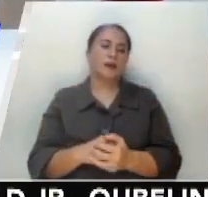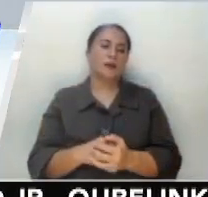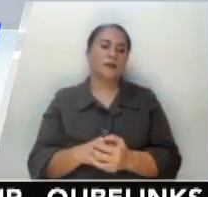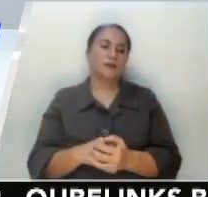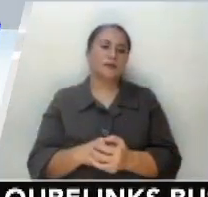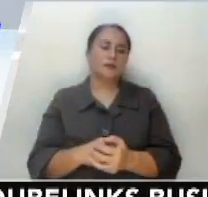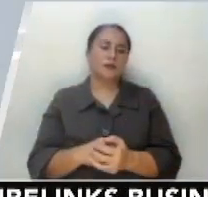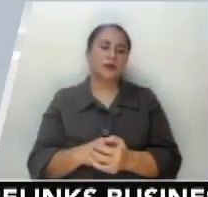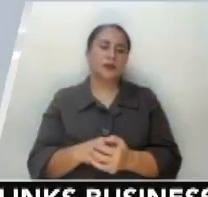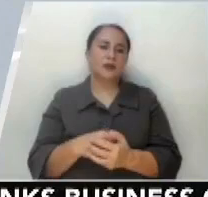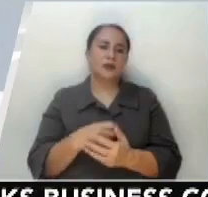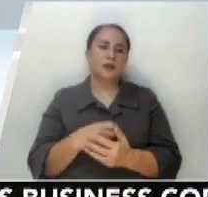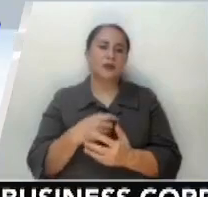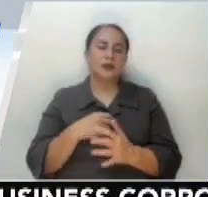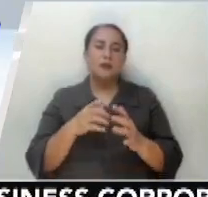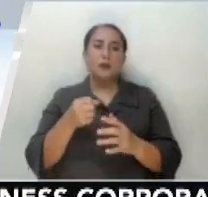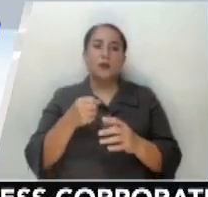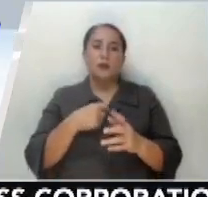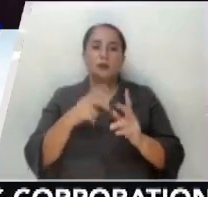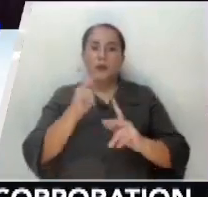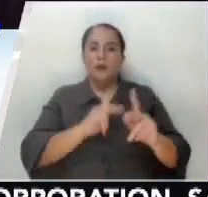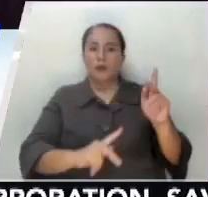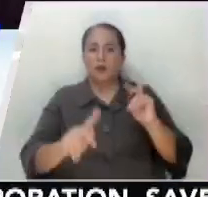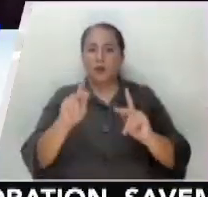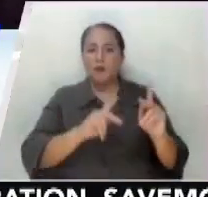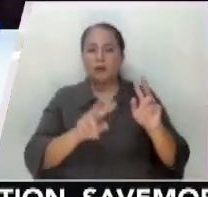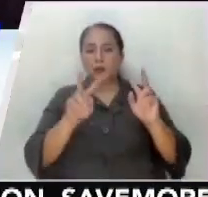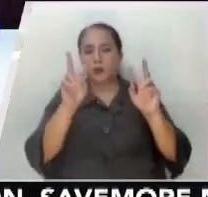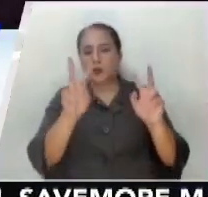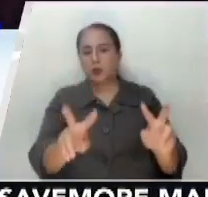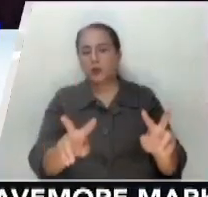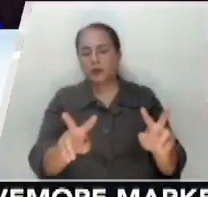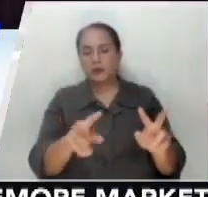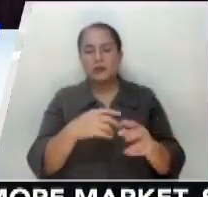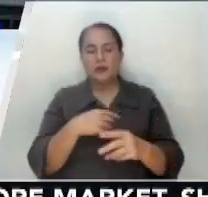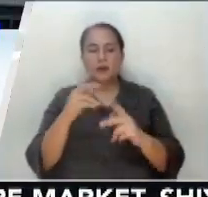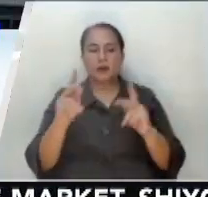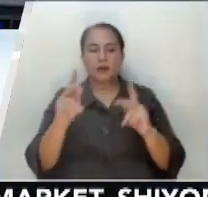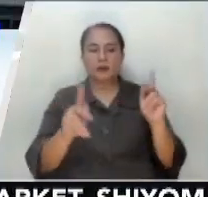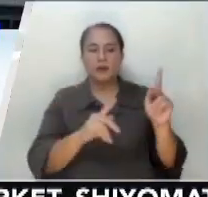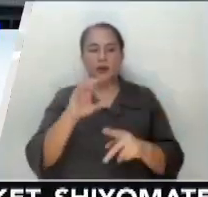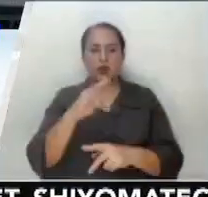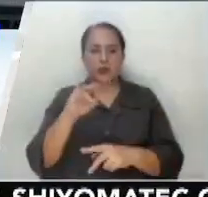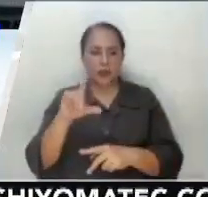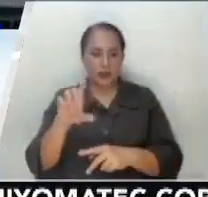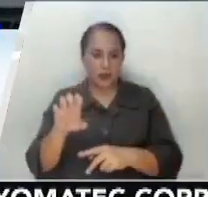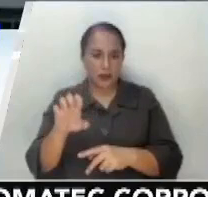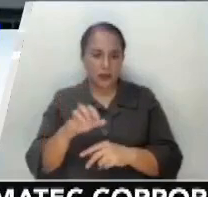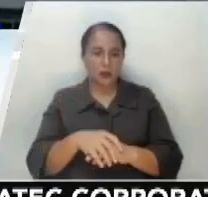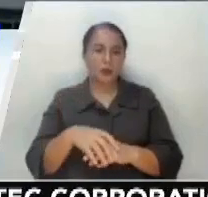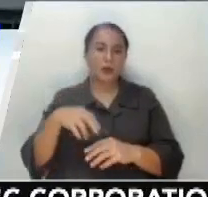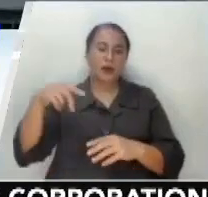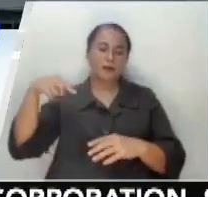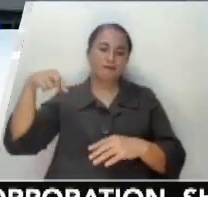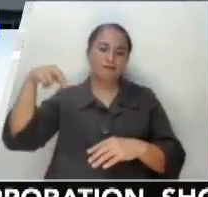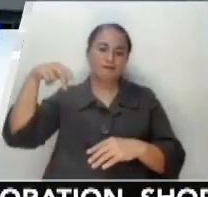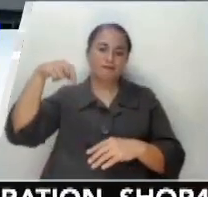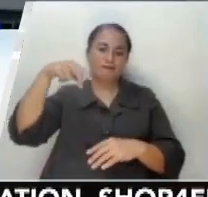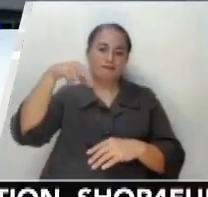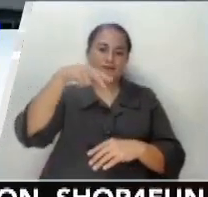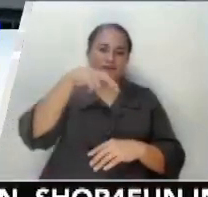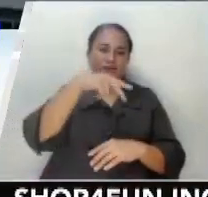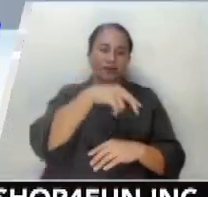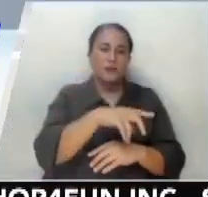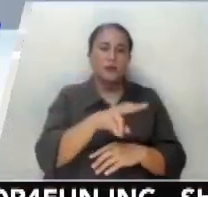Makapigil hiningang performance naman ang nasaksihan ng mga residente sa Chile. Tumawid lang naman sa mahigit 200